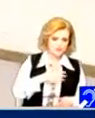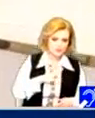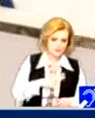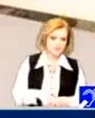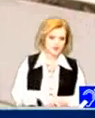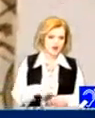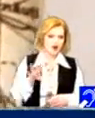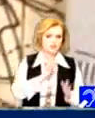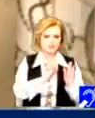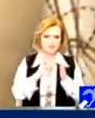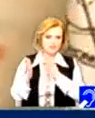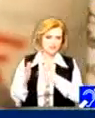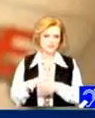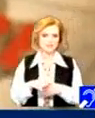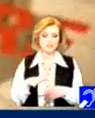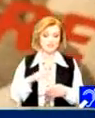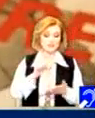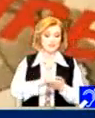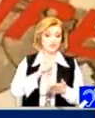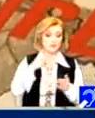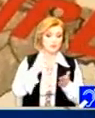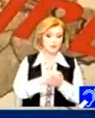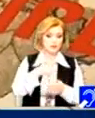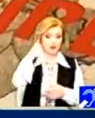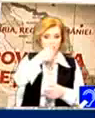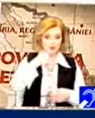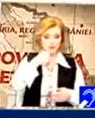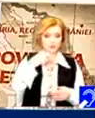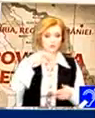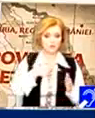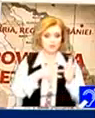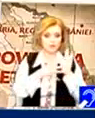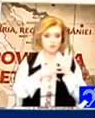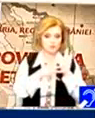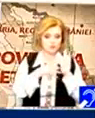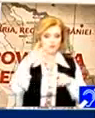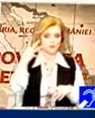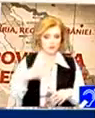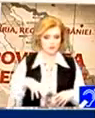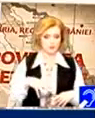română. Colecția cuprinde cărți editate până la 1940, volume publicate în perioada